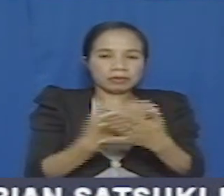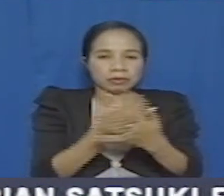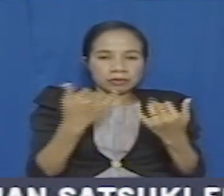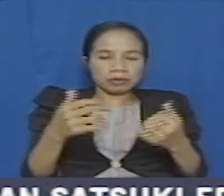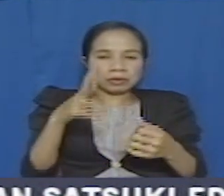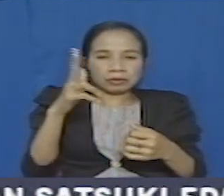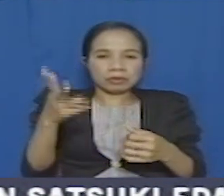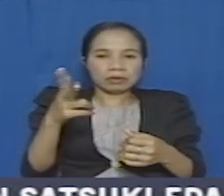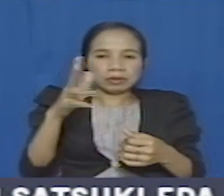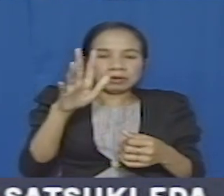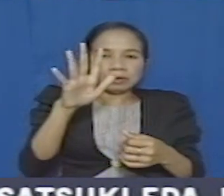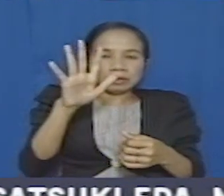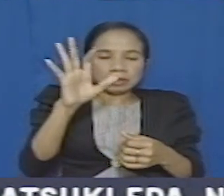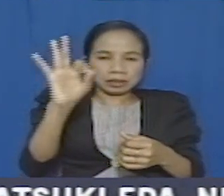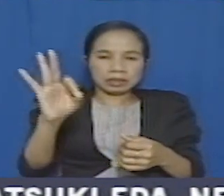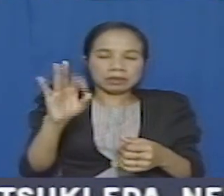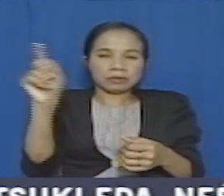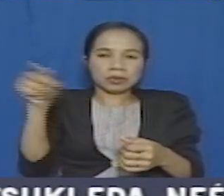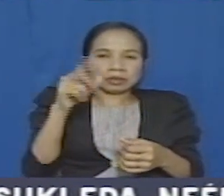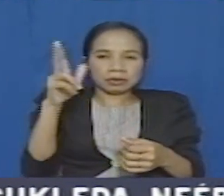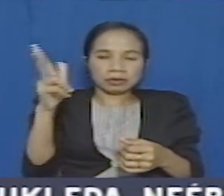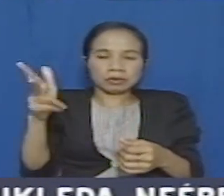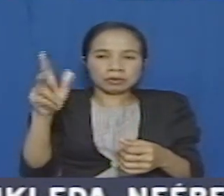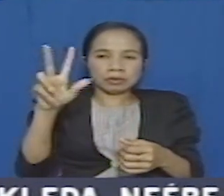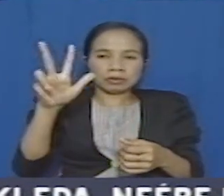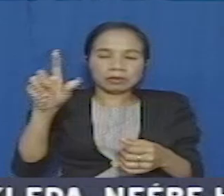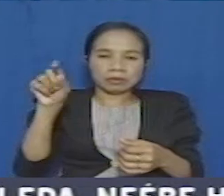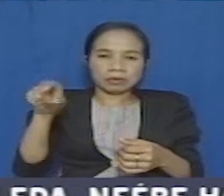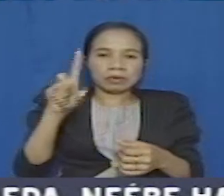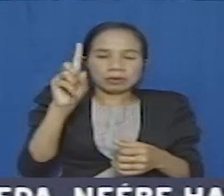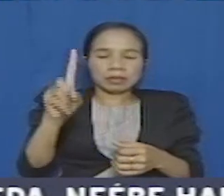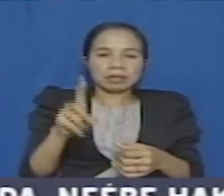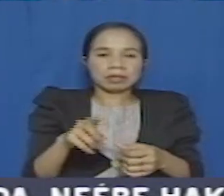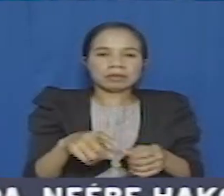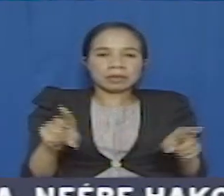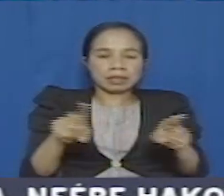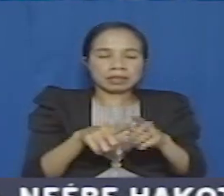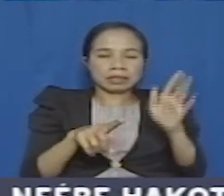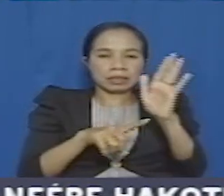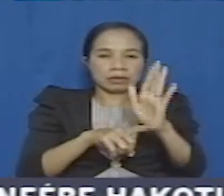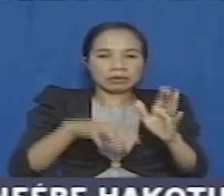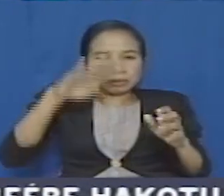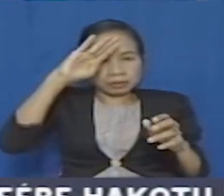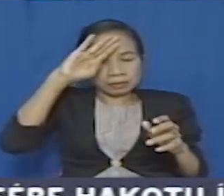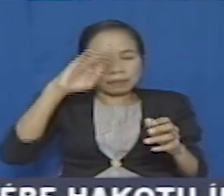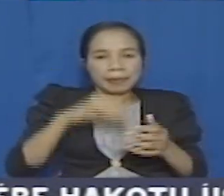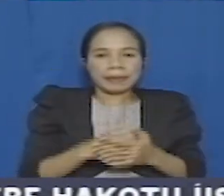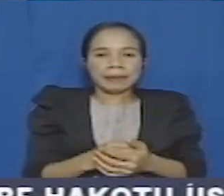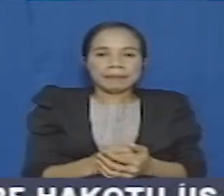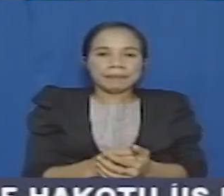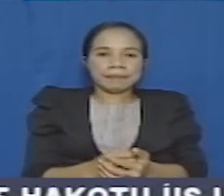ohin tolu nulo resin sia, kapursentu tolu nulo resin tolu pontu ida, mak sintomatiku kahatudu